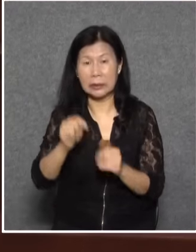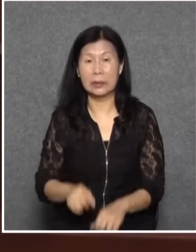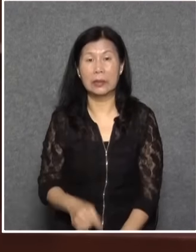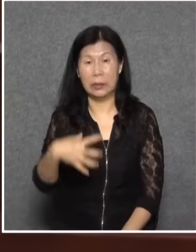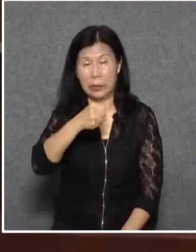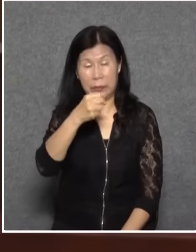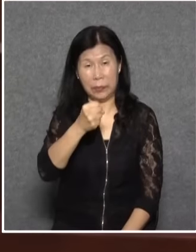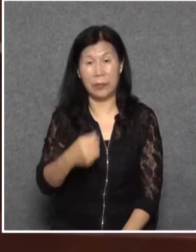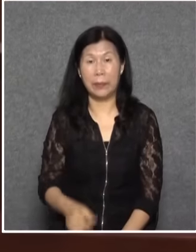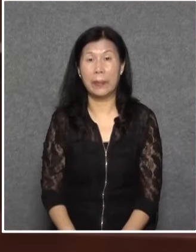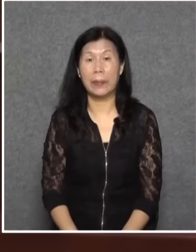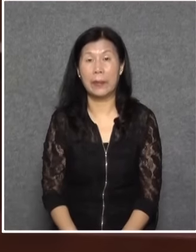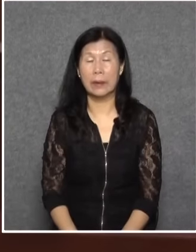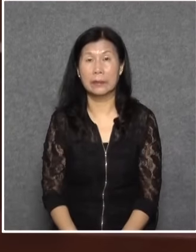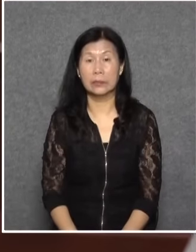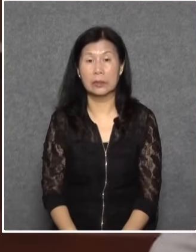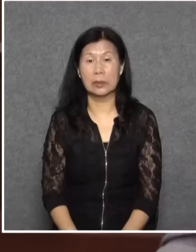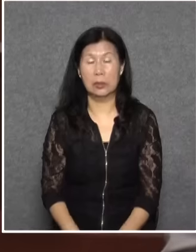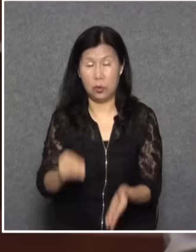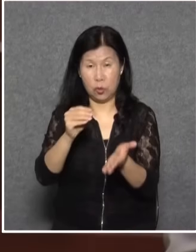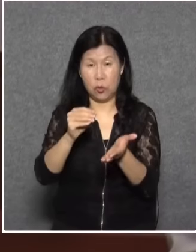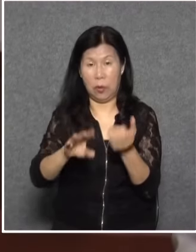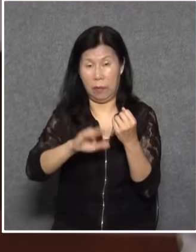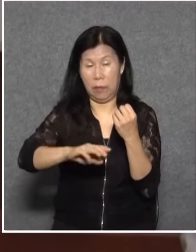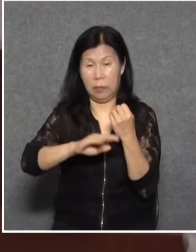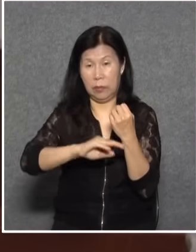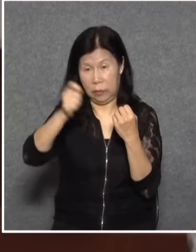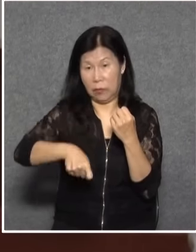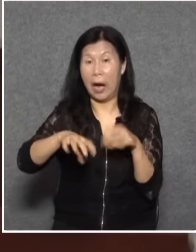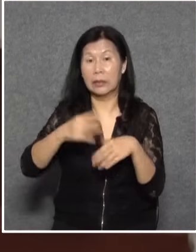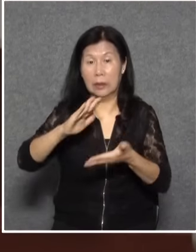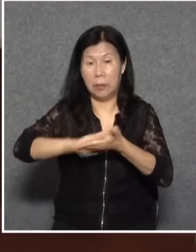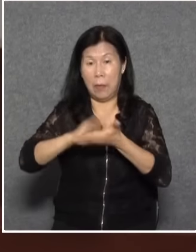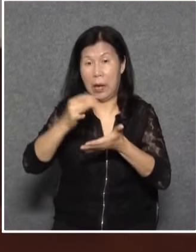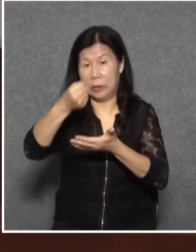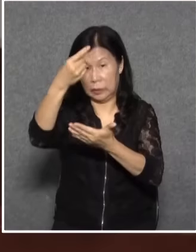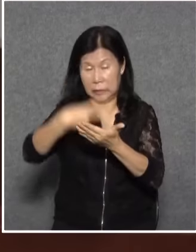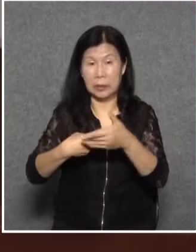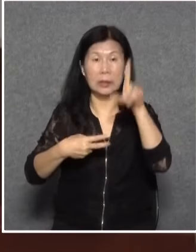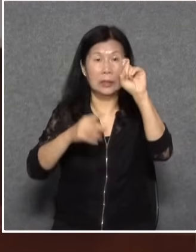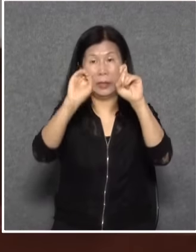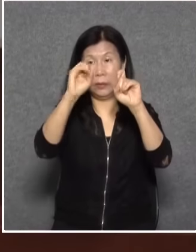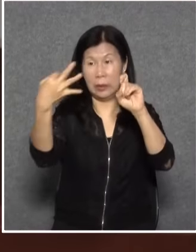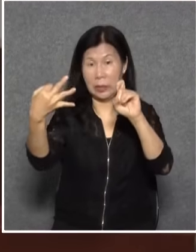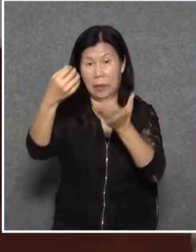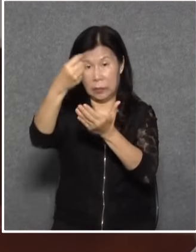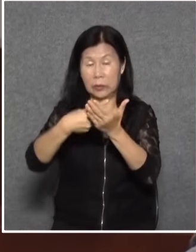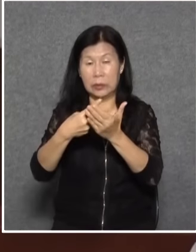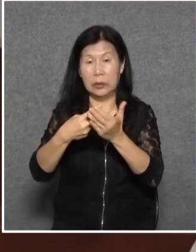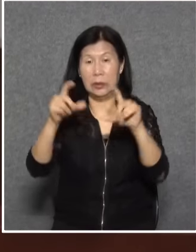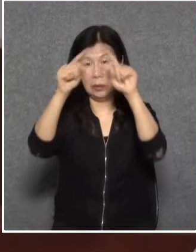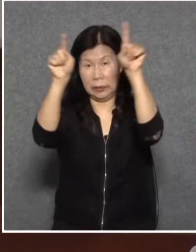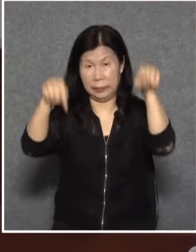席喺即係裁決呢個版權條例，即係我提出903項修正案嘅時候，佢一篇好長